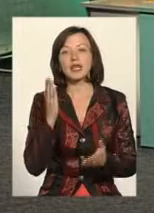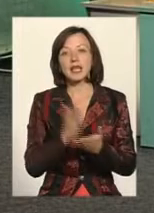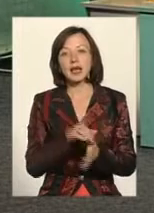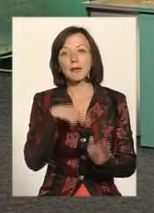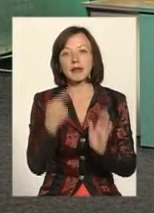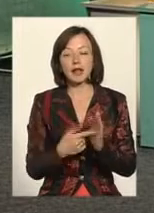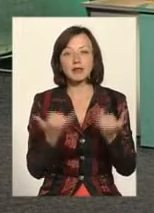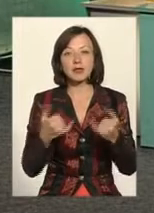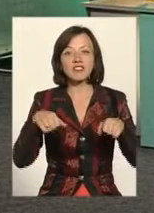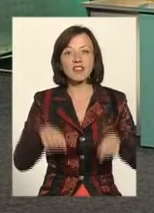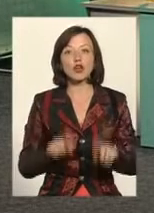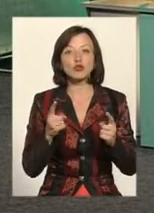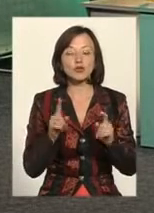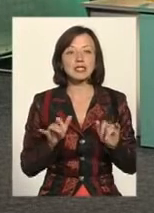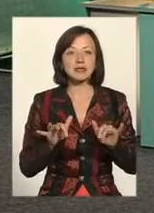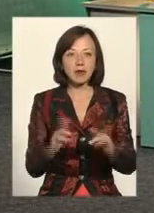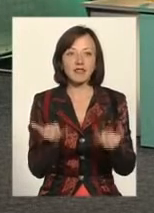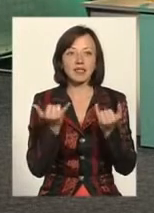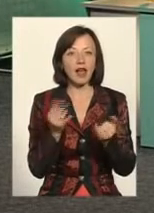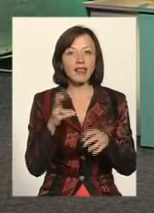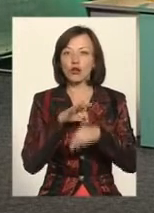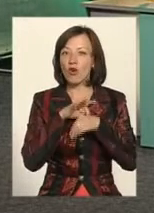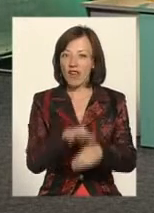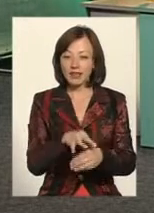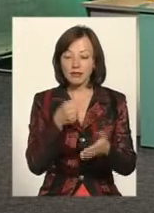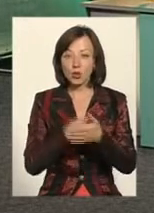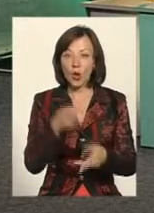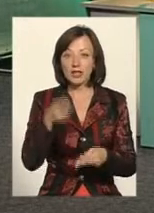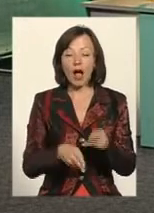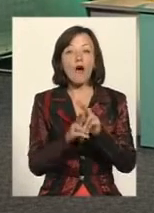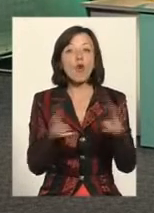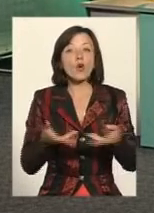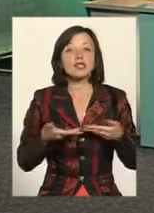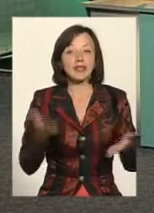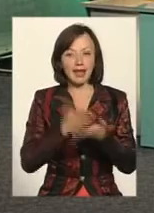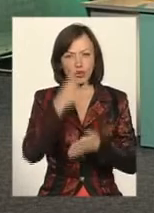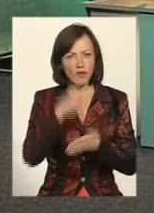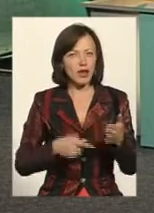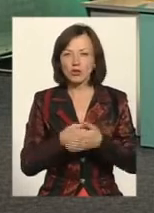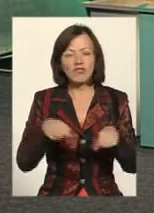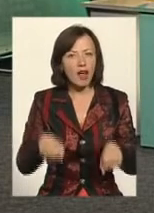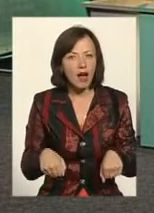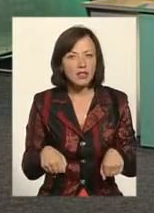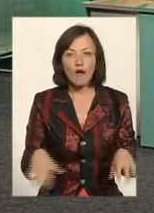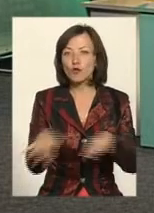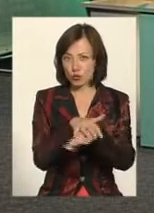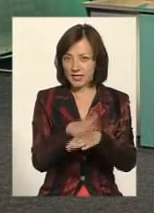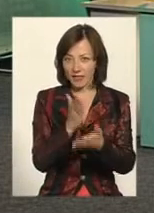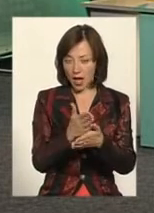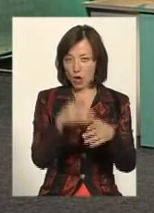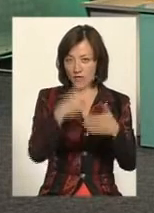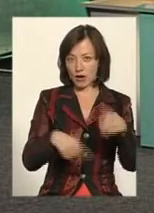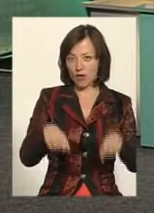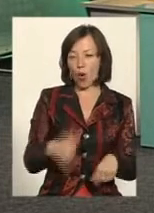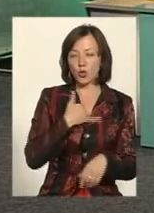до теперішньої влади, чому ці справи зараз не доведені. Алла, це інша справа. А в кого з нас є довіра до влади? В суспільстві є довіра до